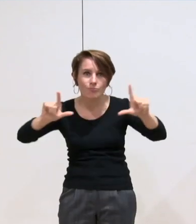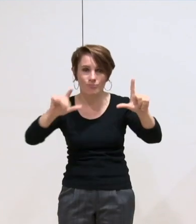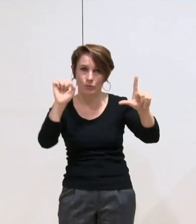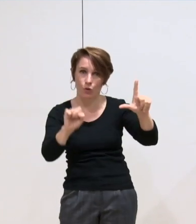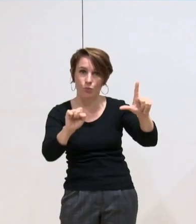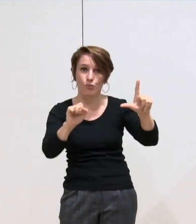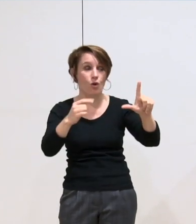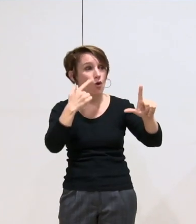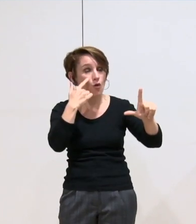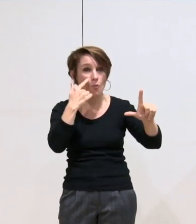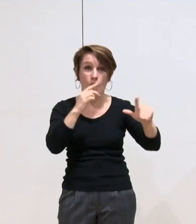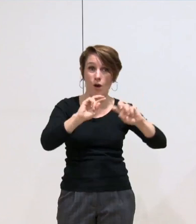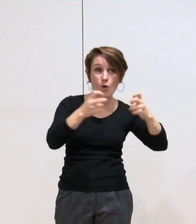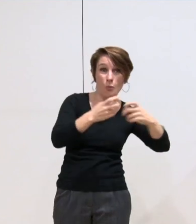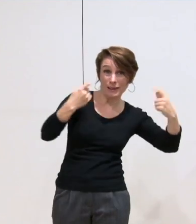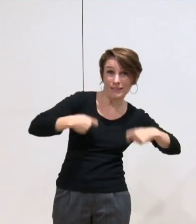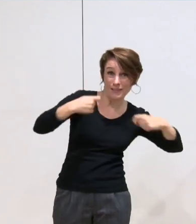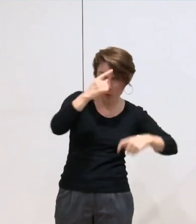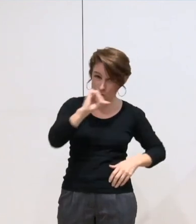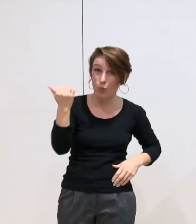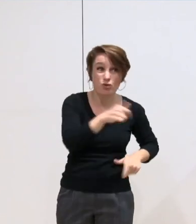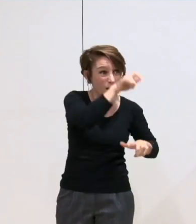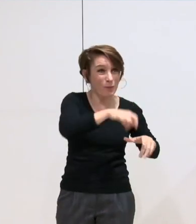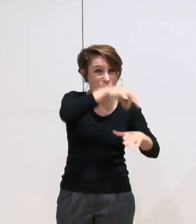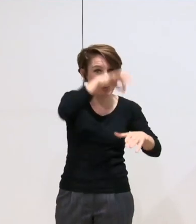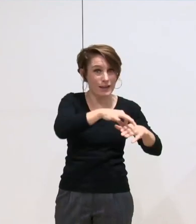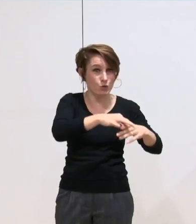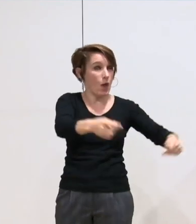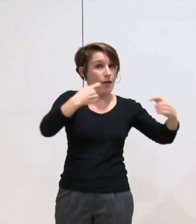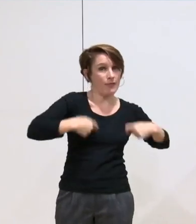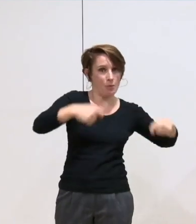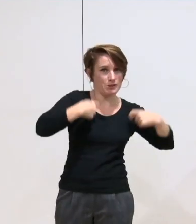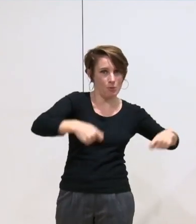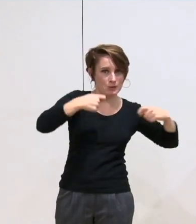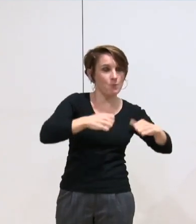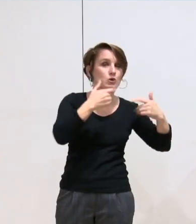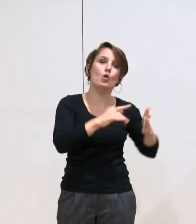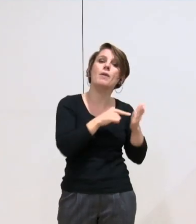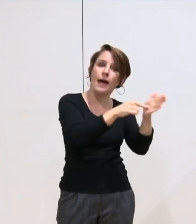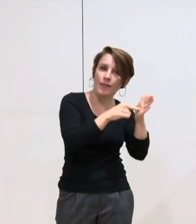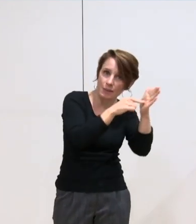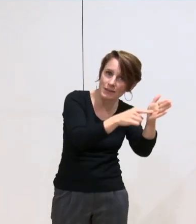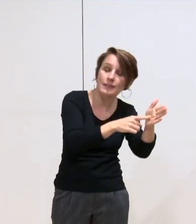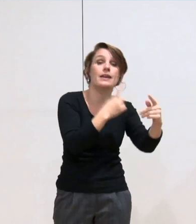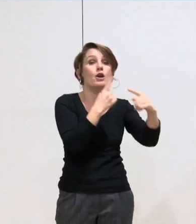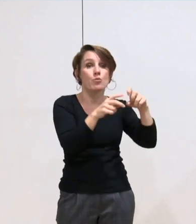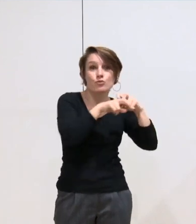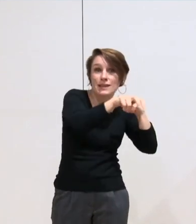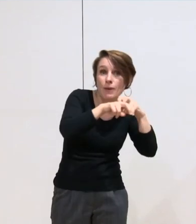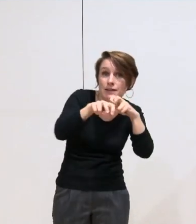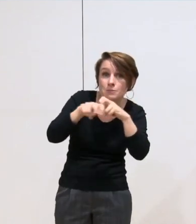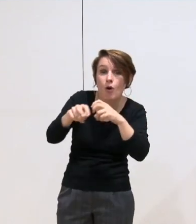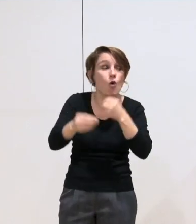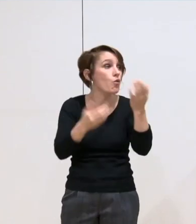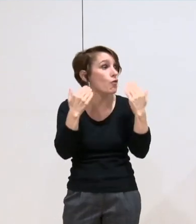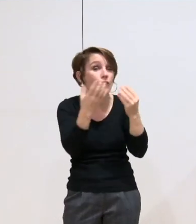par élu de ce qu'il coûte, en termes évidemment d'indemnité, mais aussi de déplacement ou d'autres frais